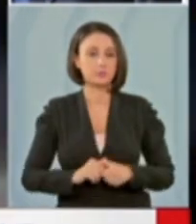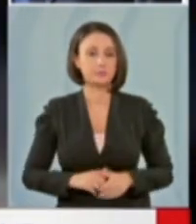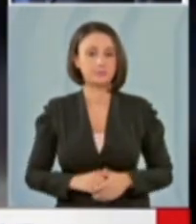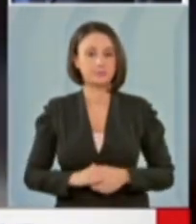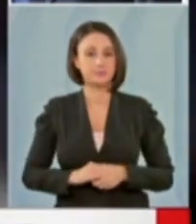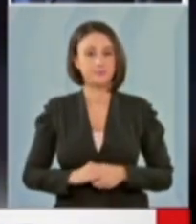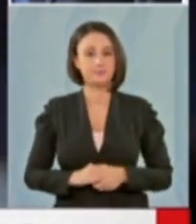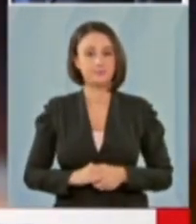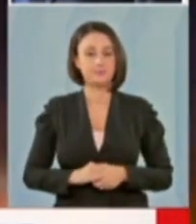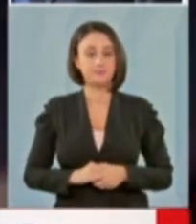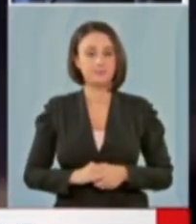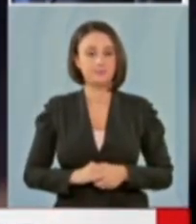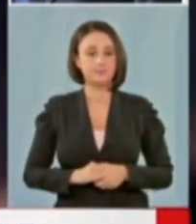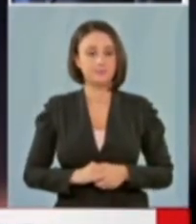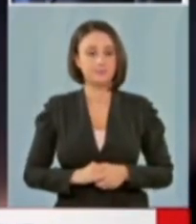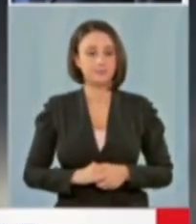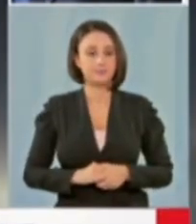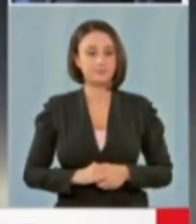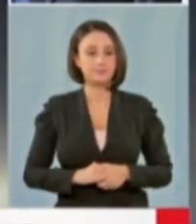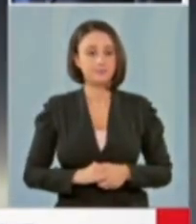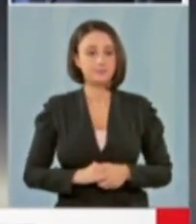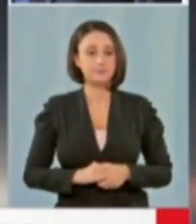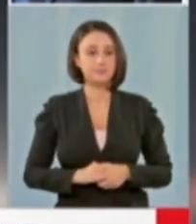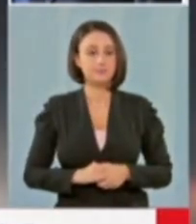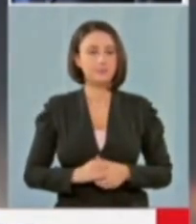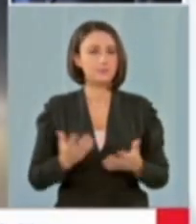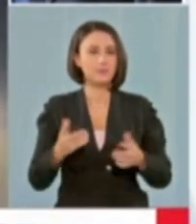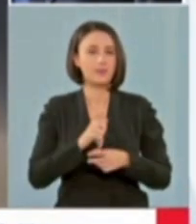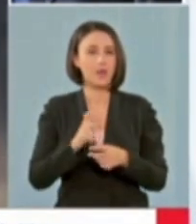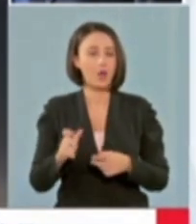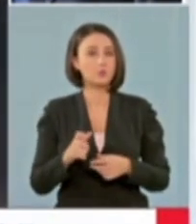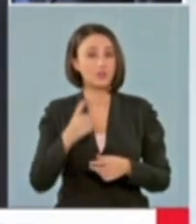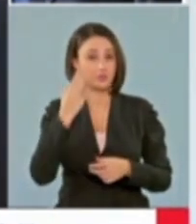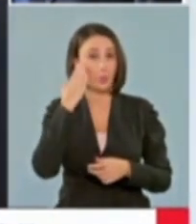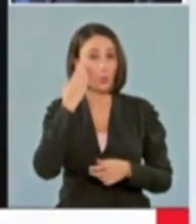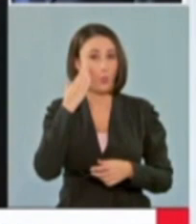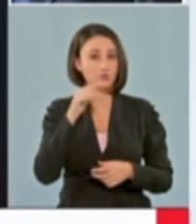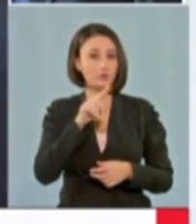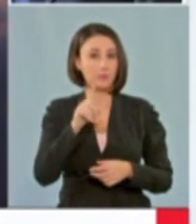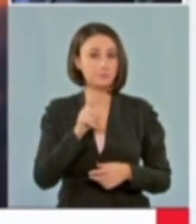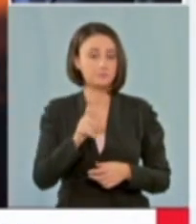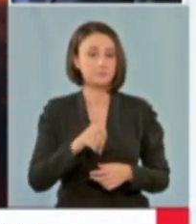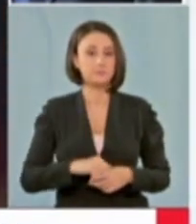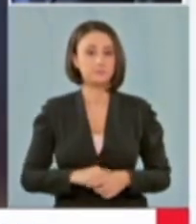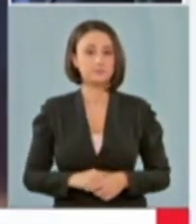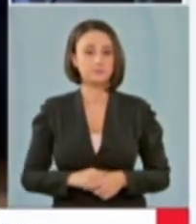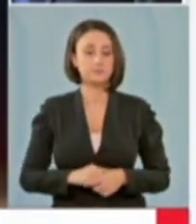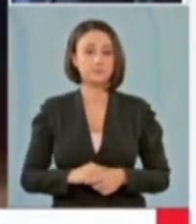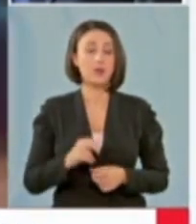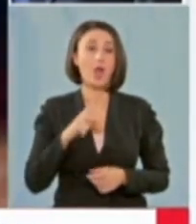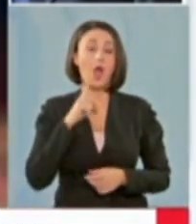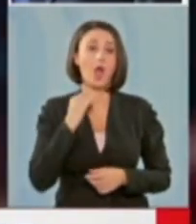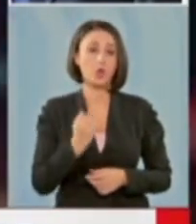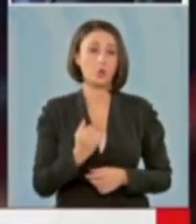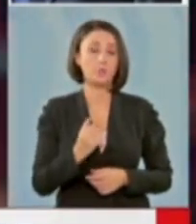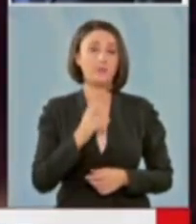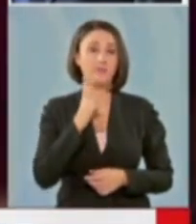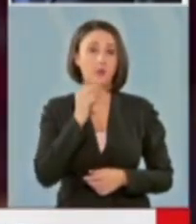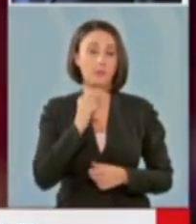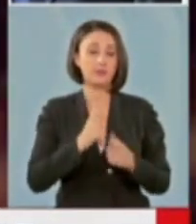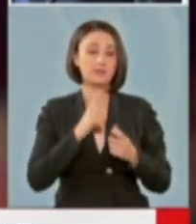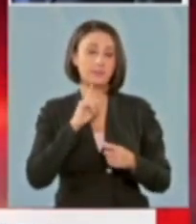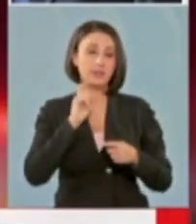foarte accidentat. Dar cu exactitate, cauza acestui incendiu se cunoaște? În momentul de față vorbim